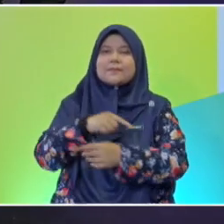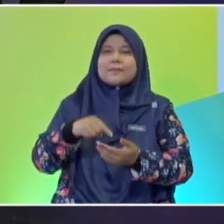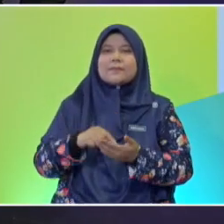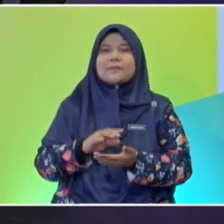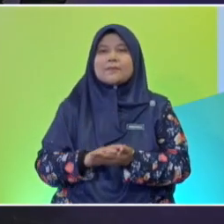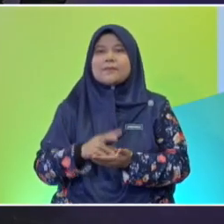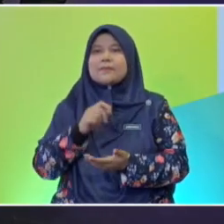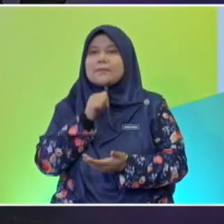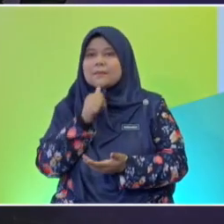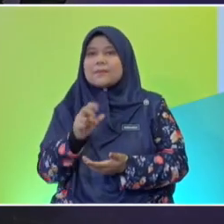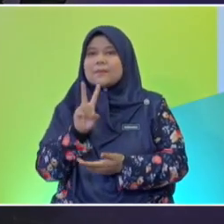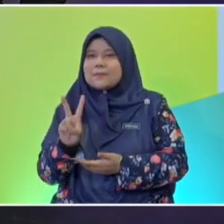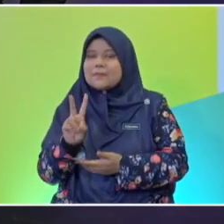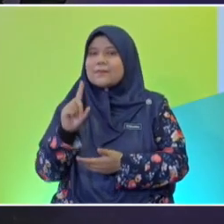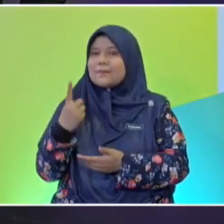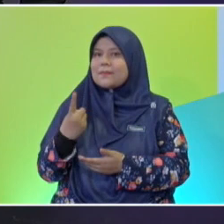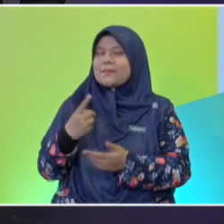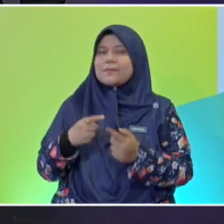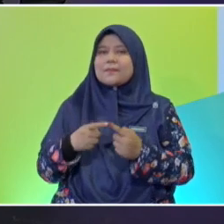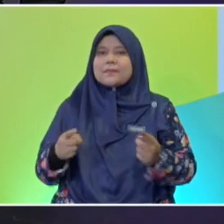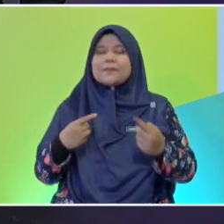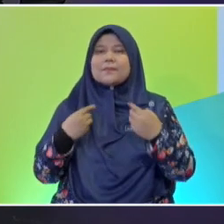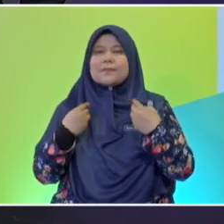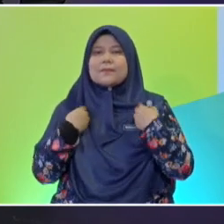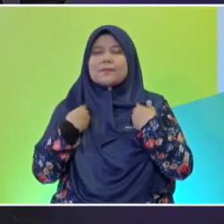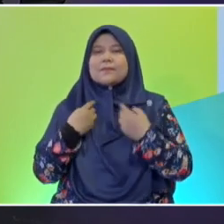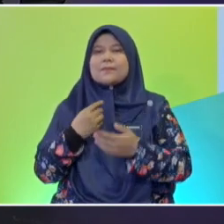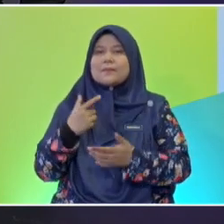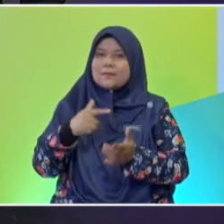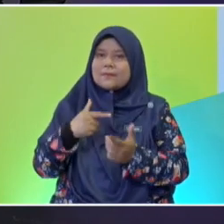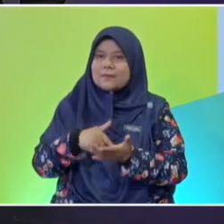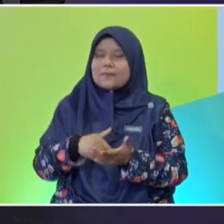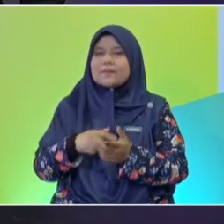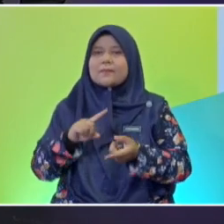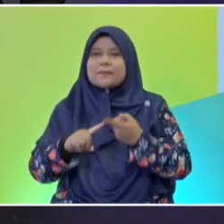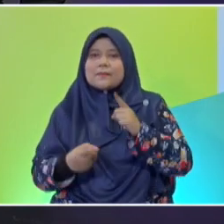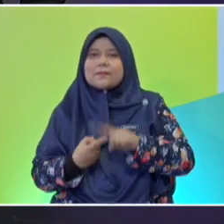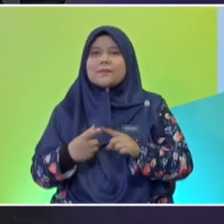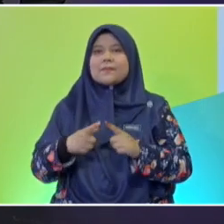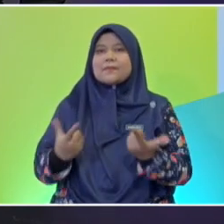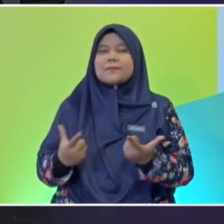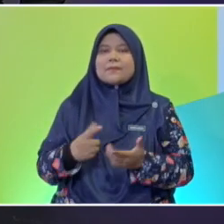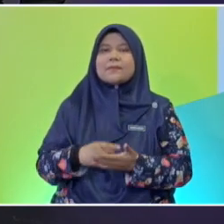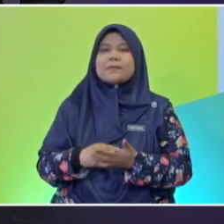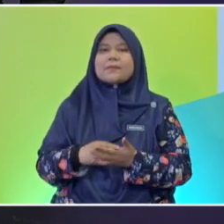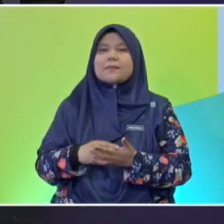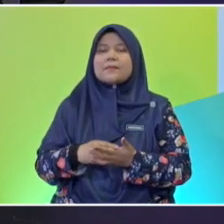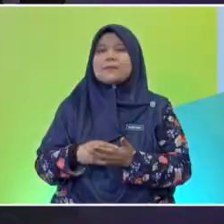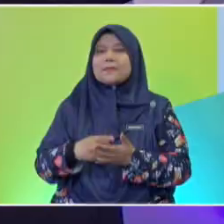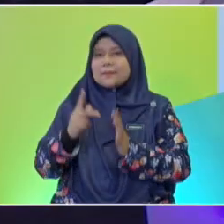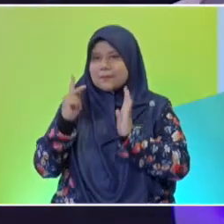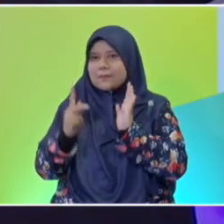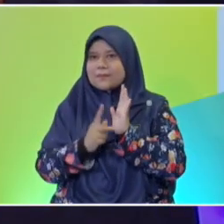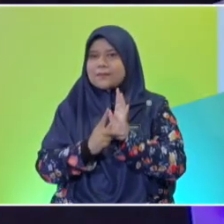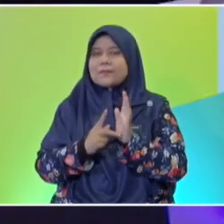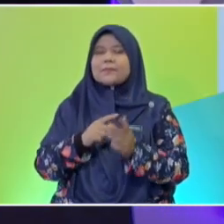berdua saja Oke boleh tak coba perkenalkan Siapakah raka-rahkan setelah saya pada hari ini Baik terima kasih Kris Hari ini saya tidak